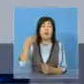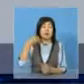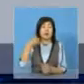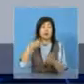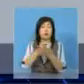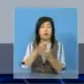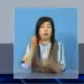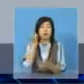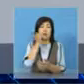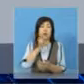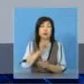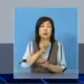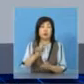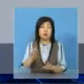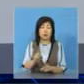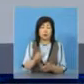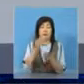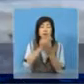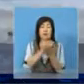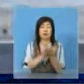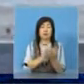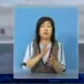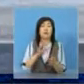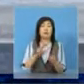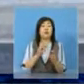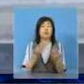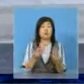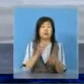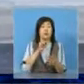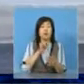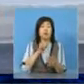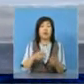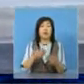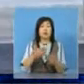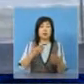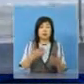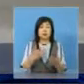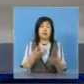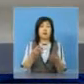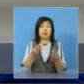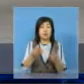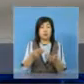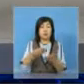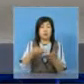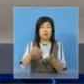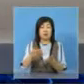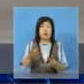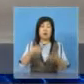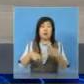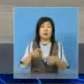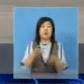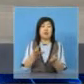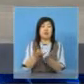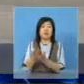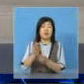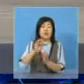ұшпайды. Ішкі рейстер ғана кесте бойынша қызмет көрсетіп жатыр. Алдын ала сатылған билеттер кері қайтарылып, құны толық төленеді.